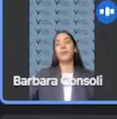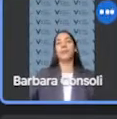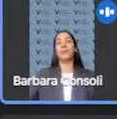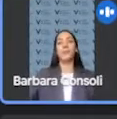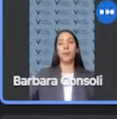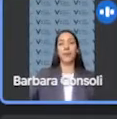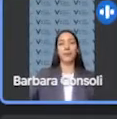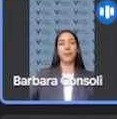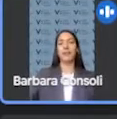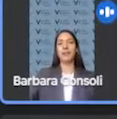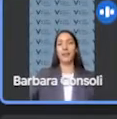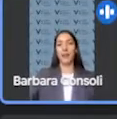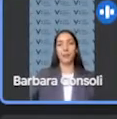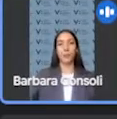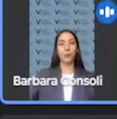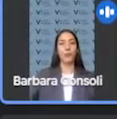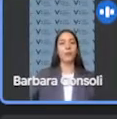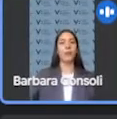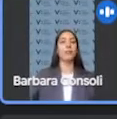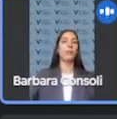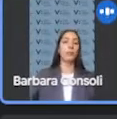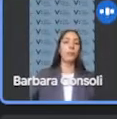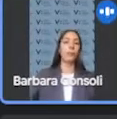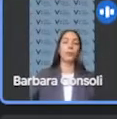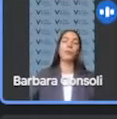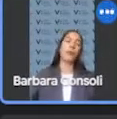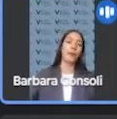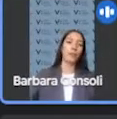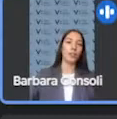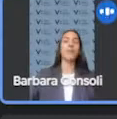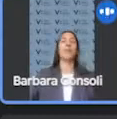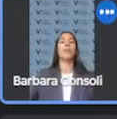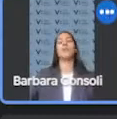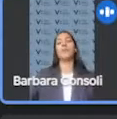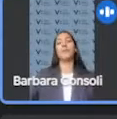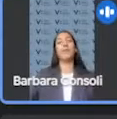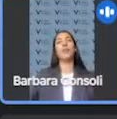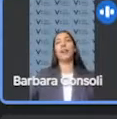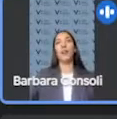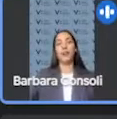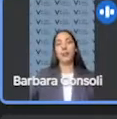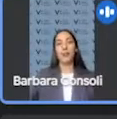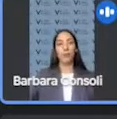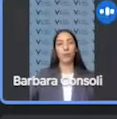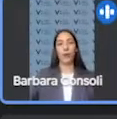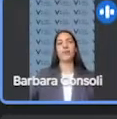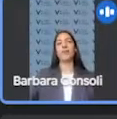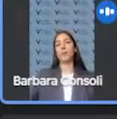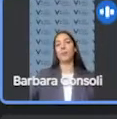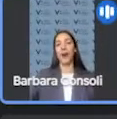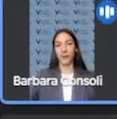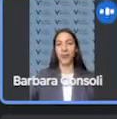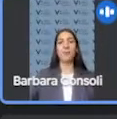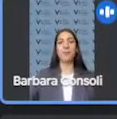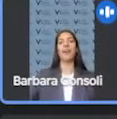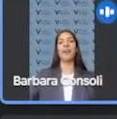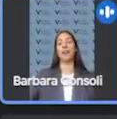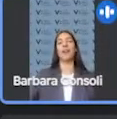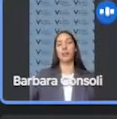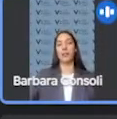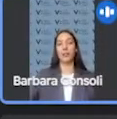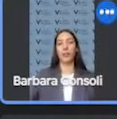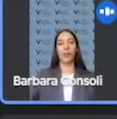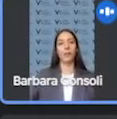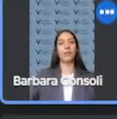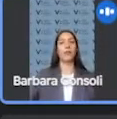quindi prima di addentrarmi appunto in aspetti più pratici, ci tengo innanzitutto a rassicurarvi